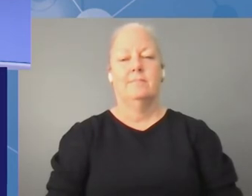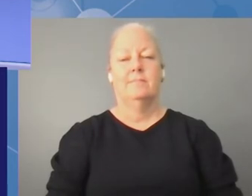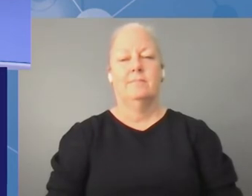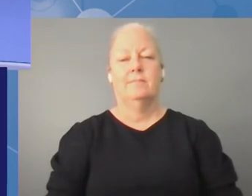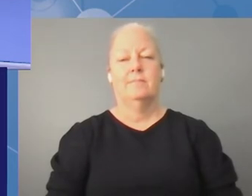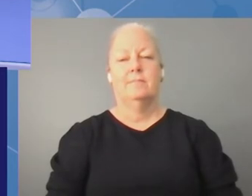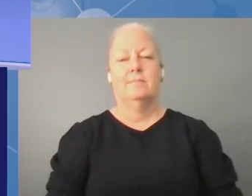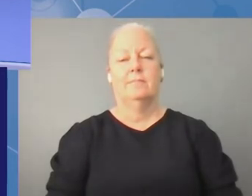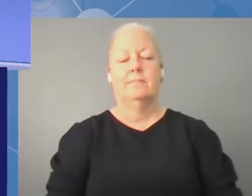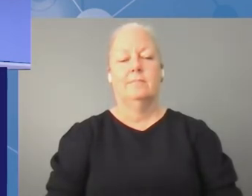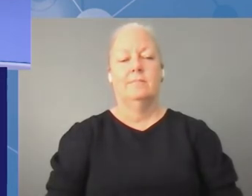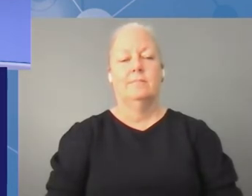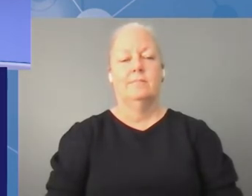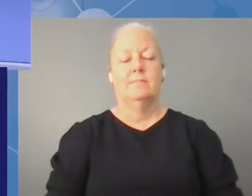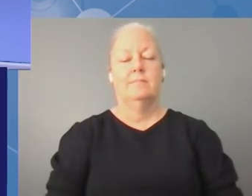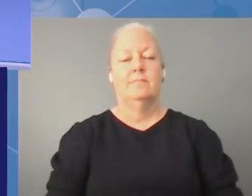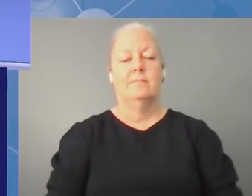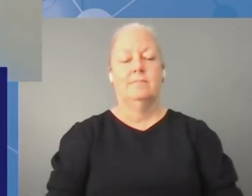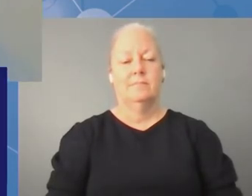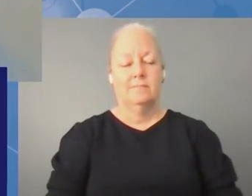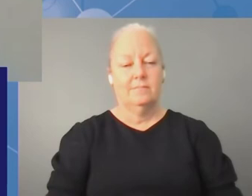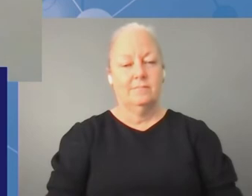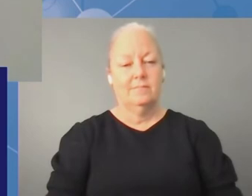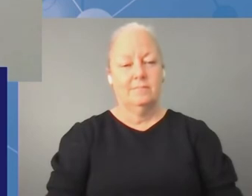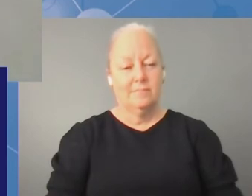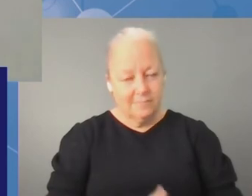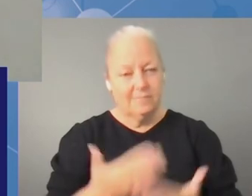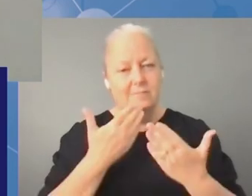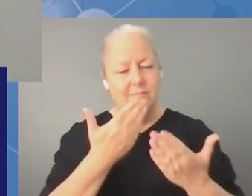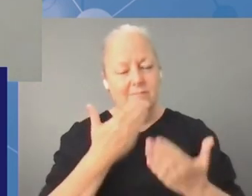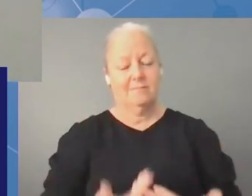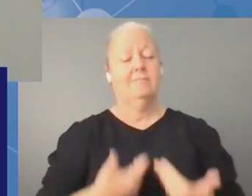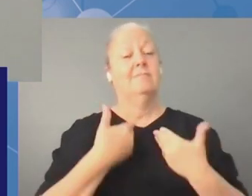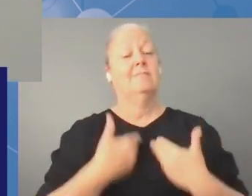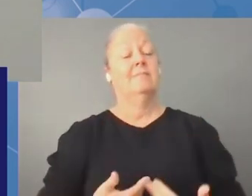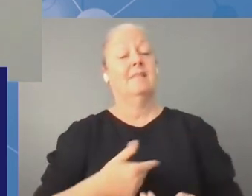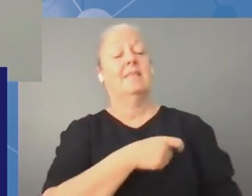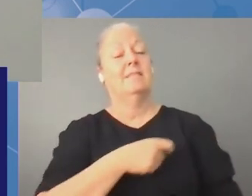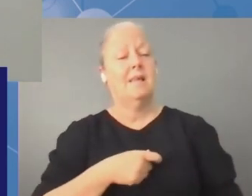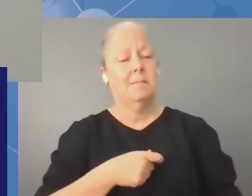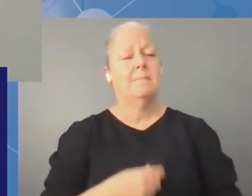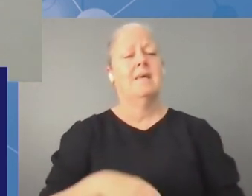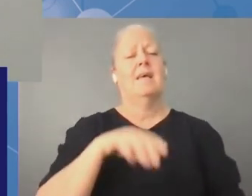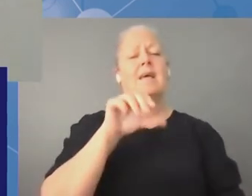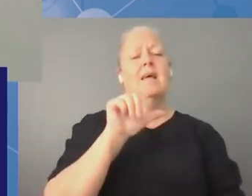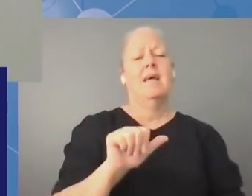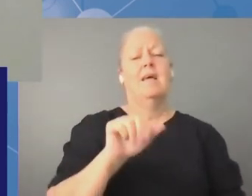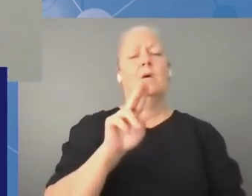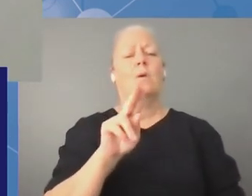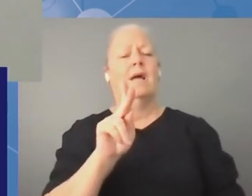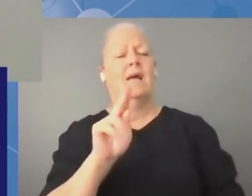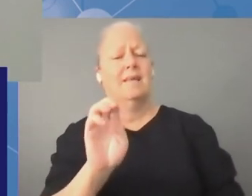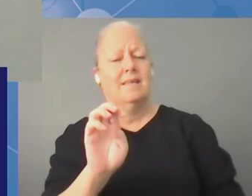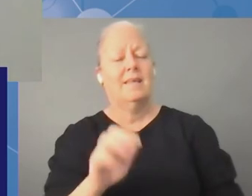أما الآن فتعليق أنبعد. شكرا جزيلا.